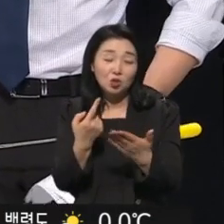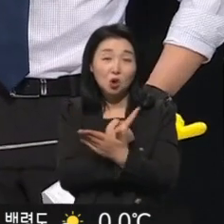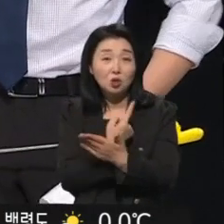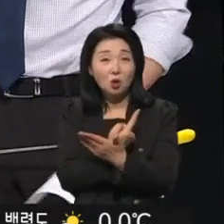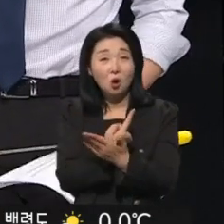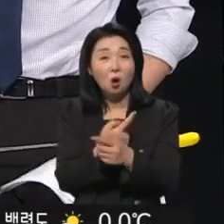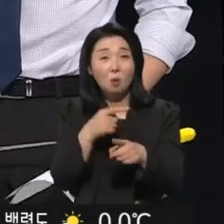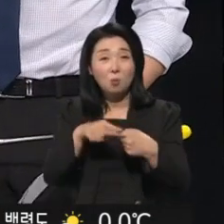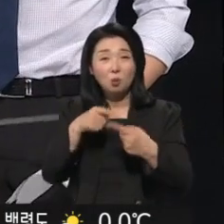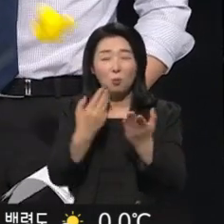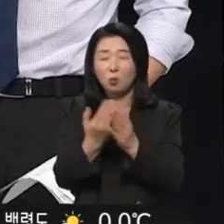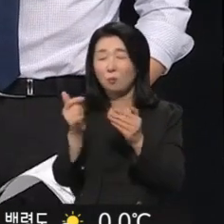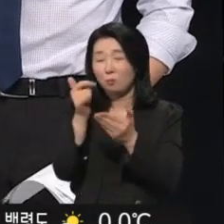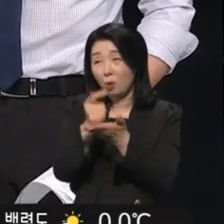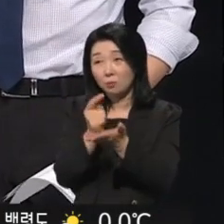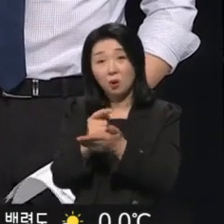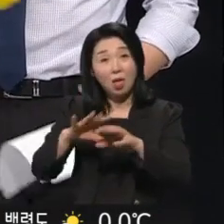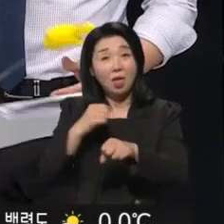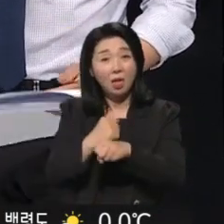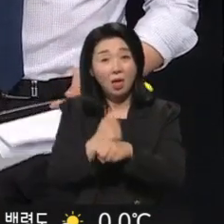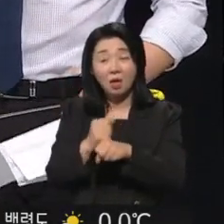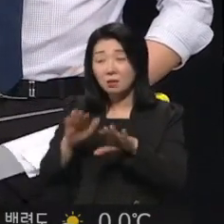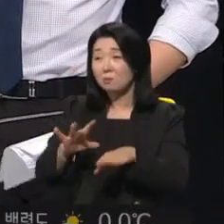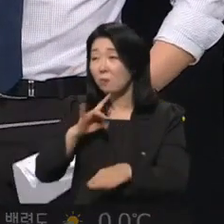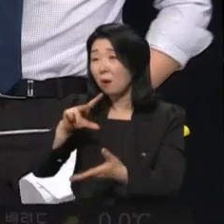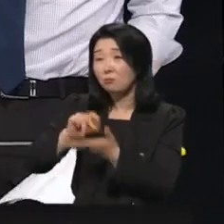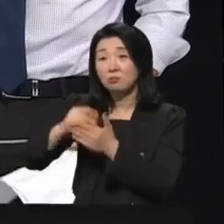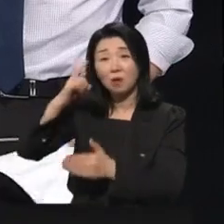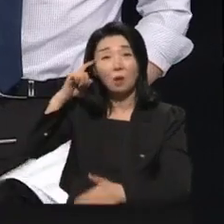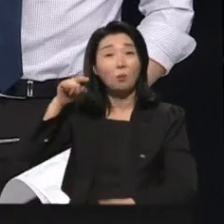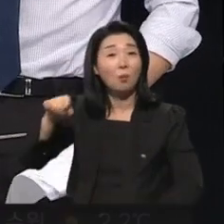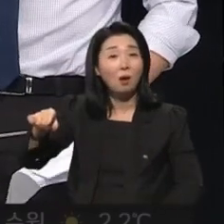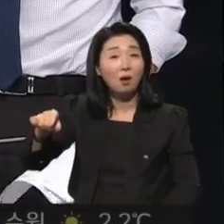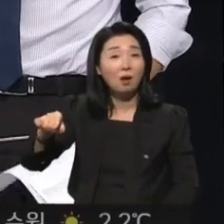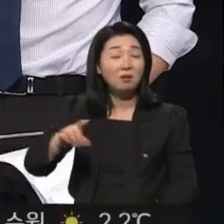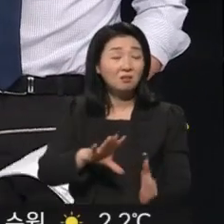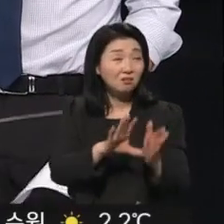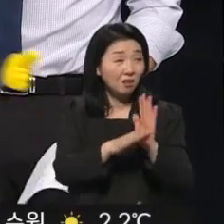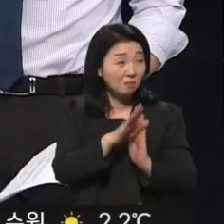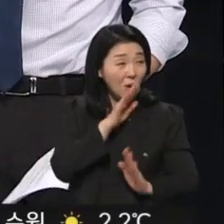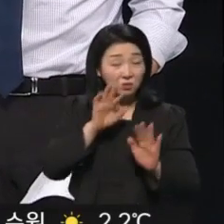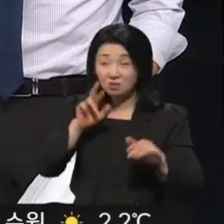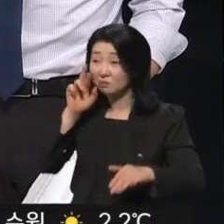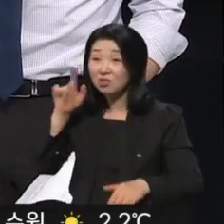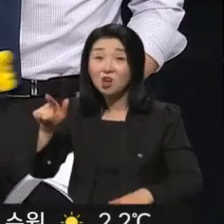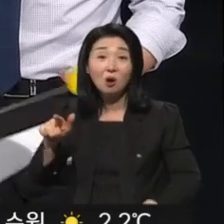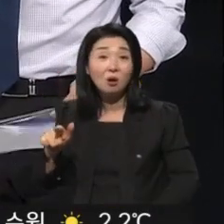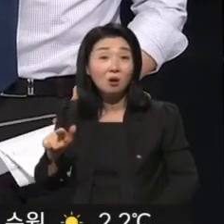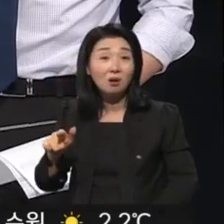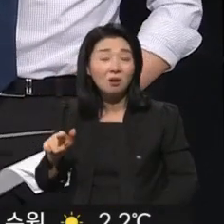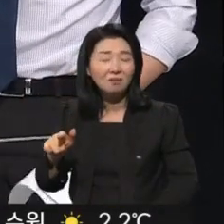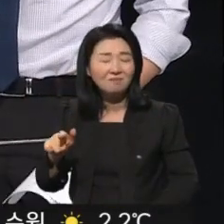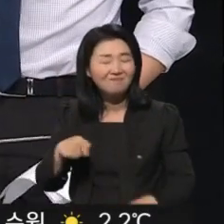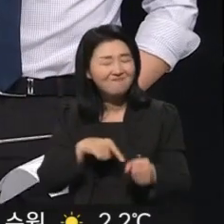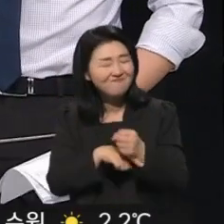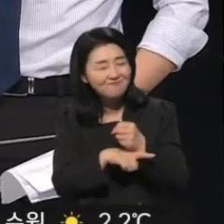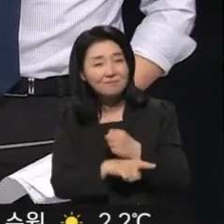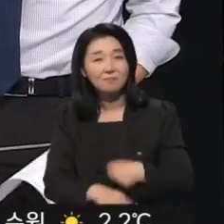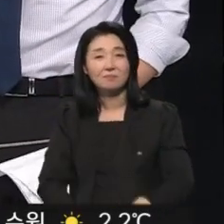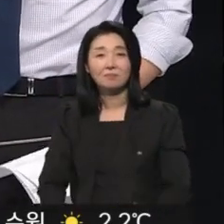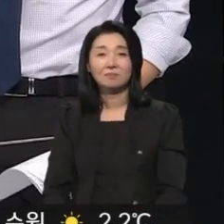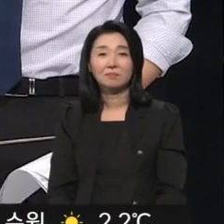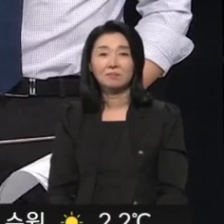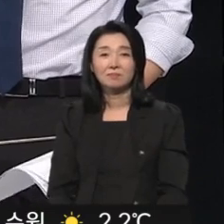취했다는 반론인데요. 그런데 유독 이번에만 문제 삼는 걸 보니 그때는 맞고 지금은 틀리냐? 라고 따져물었습니다.